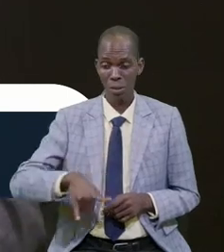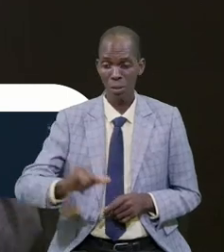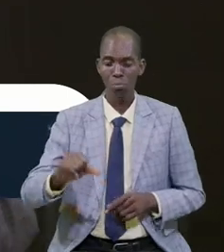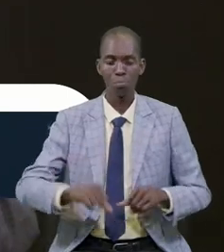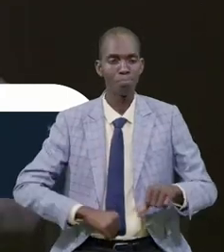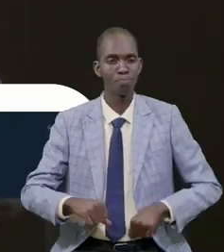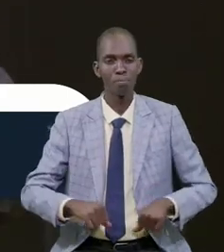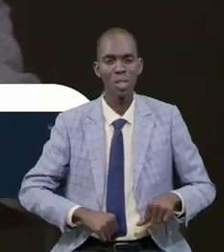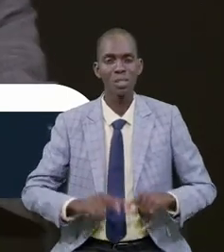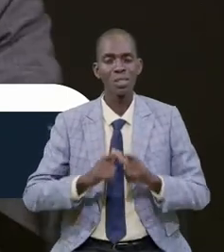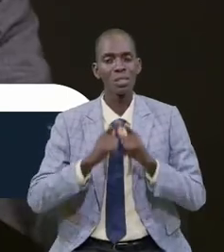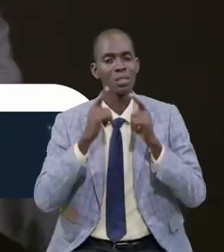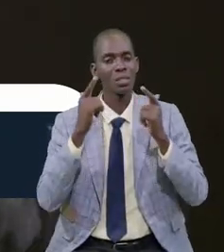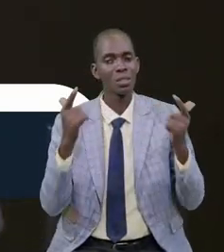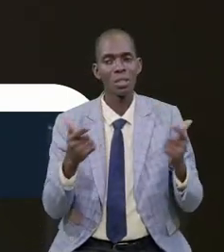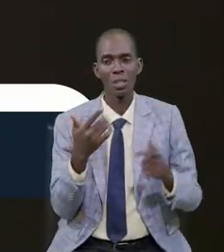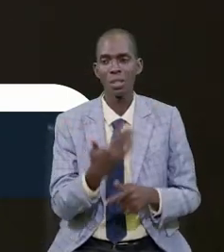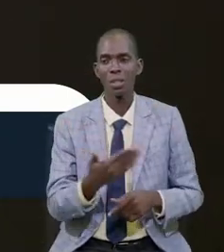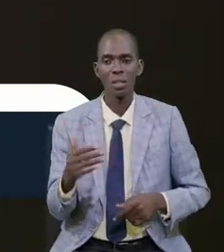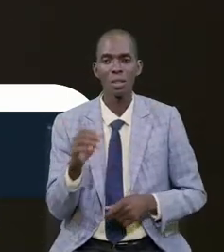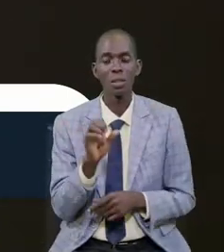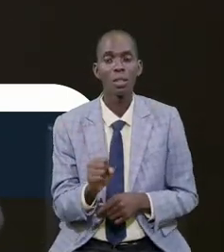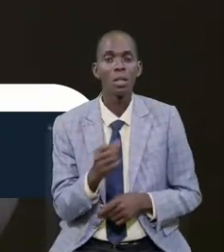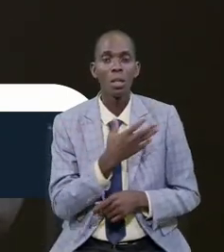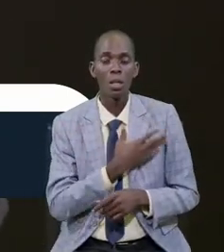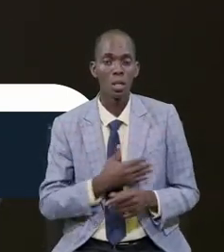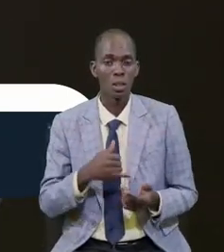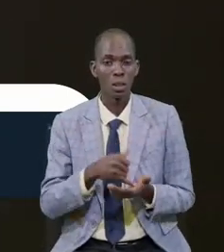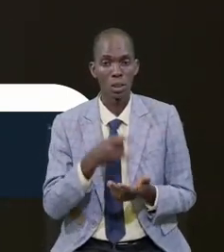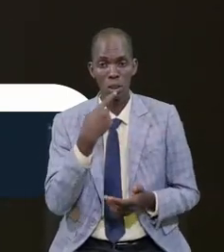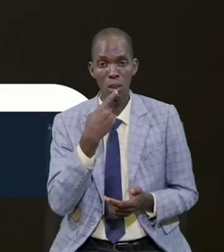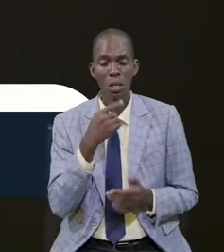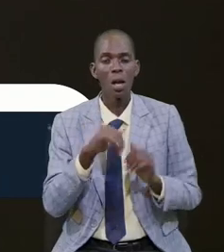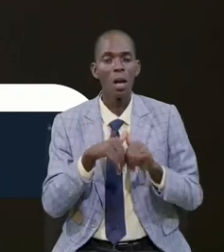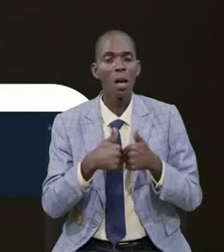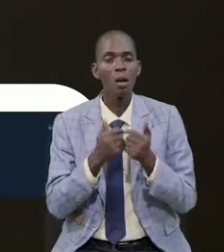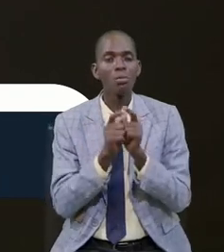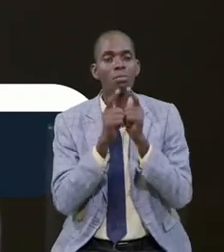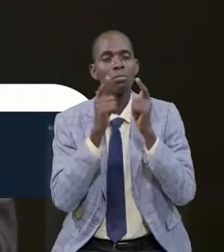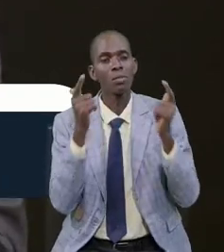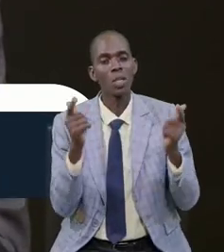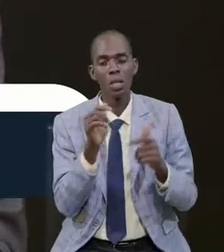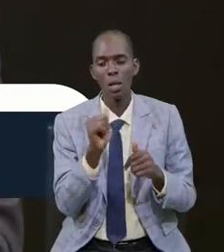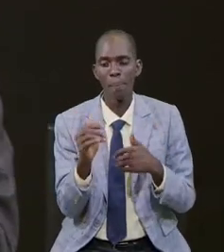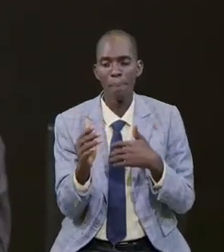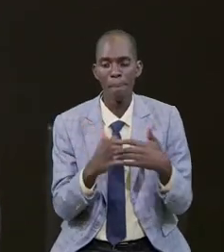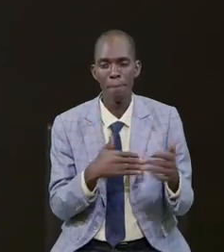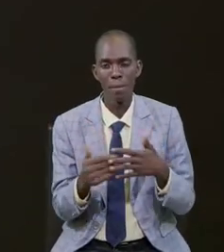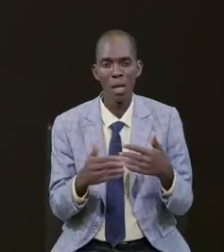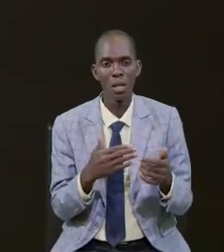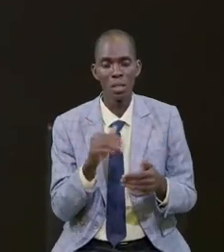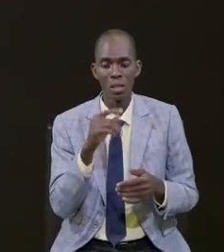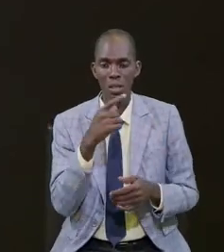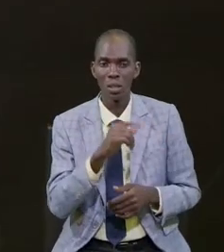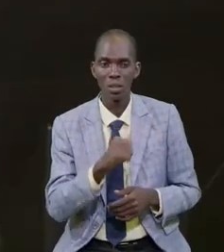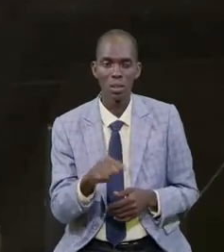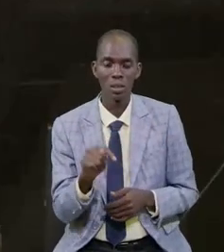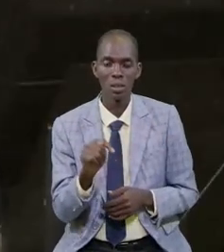se vante de grandes choses. Voici comme un petit feu